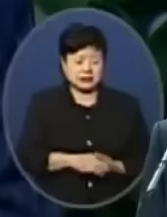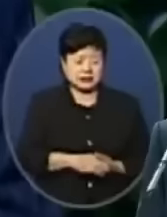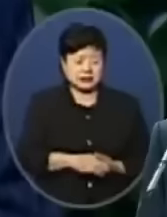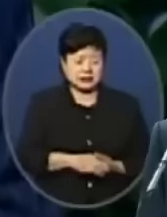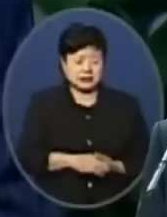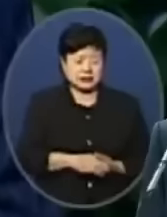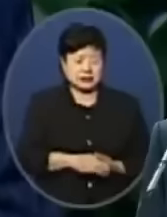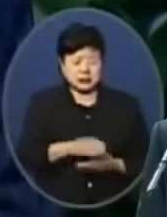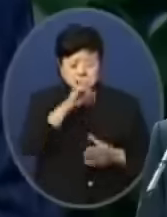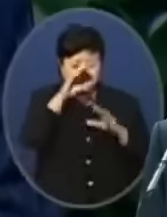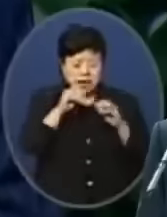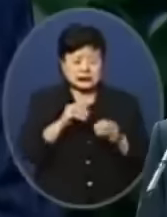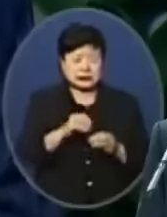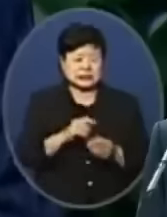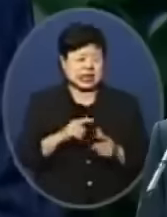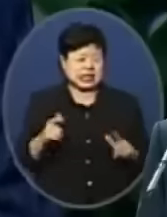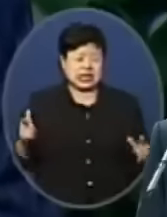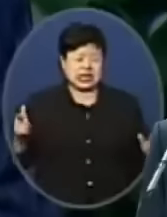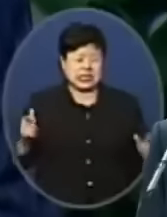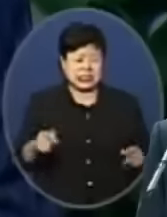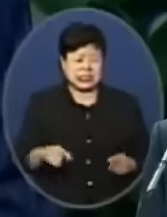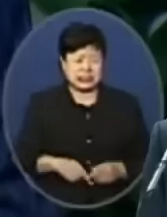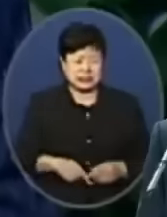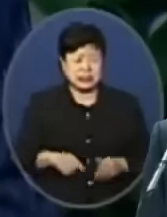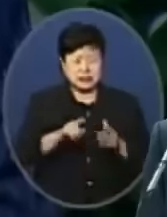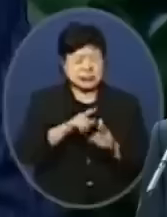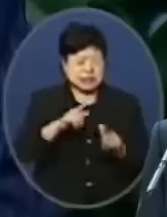나을만 했으면 벌써 나았지. 지금 뭐 형편없지 않느냐.